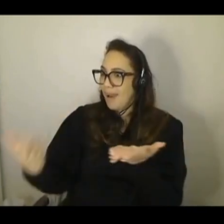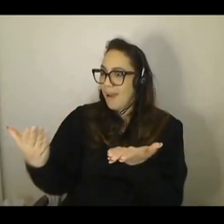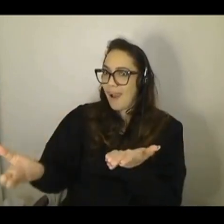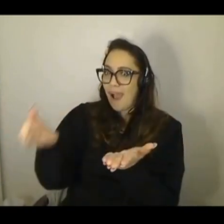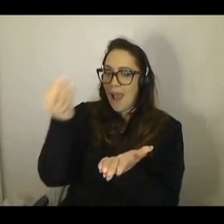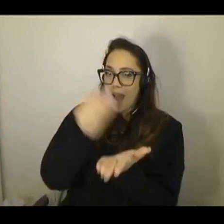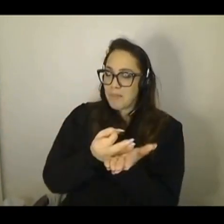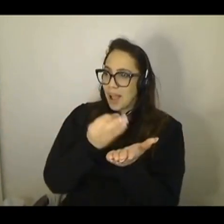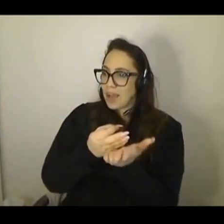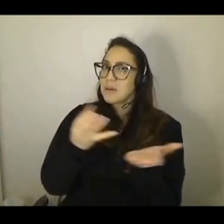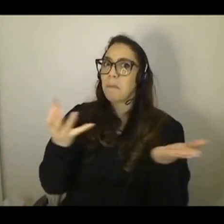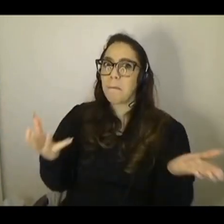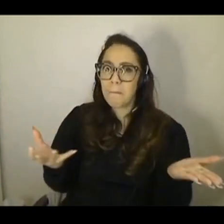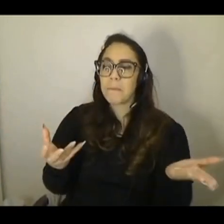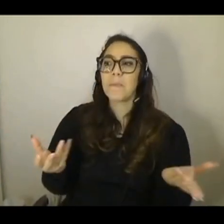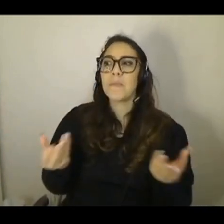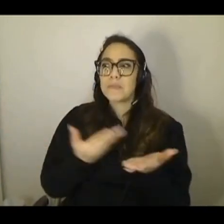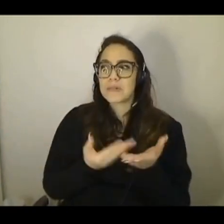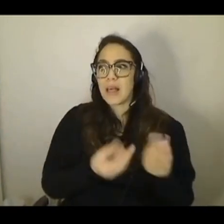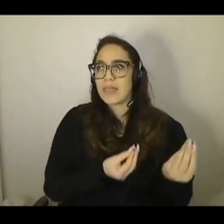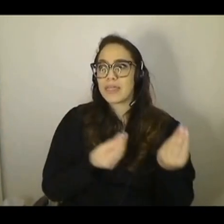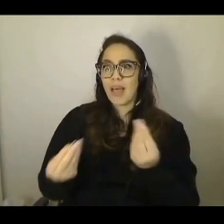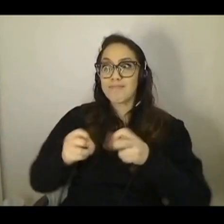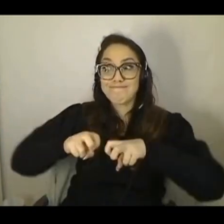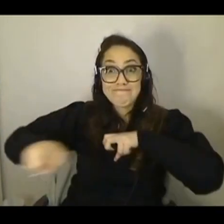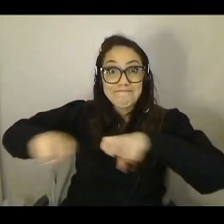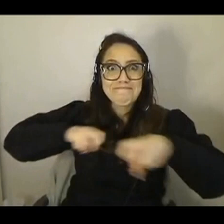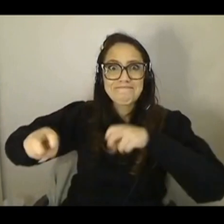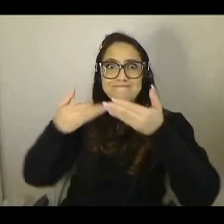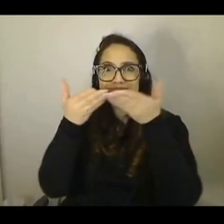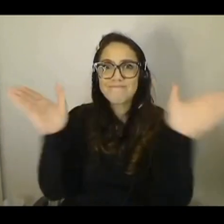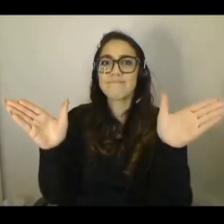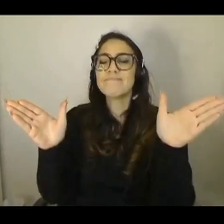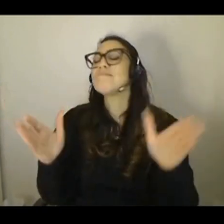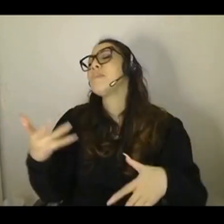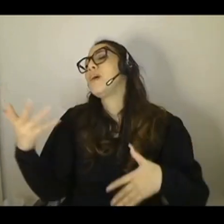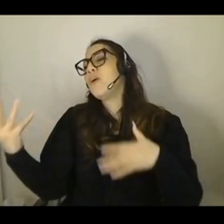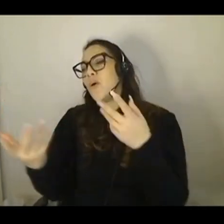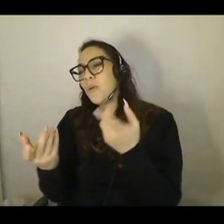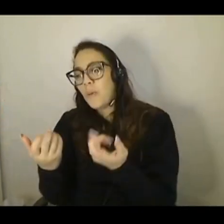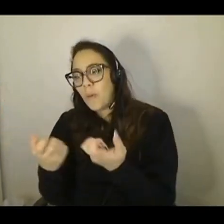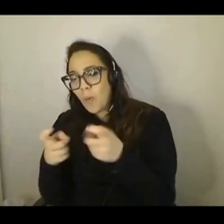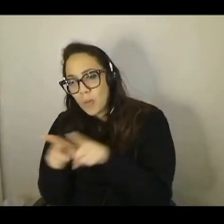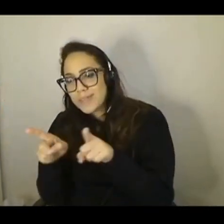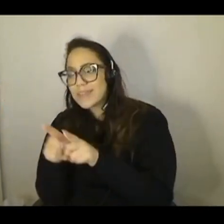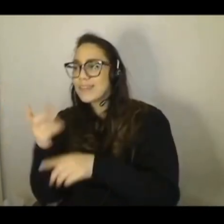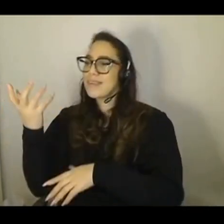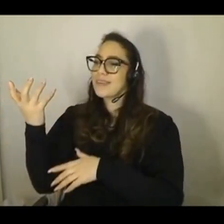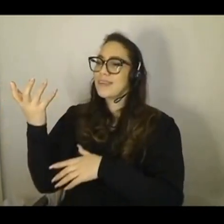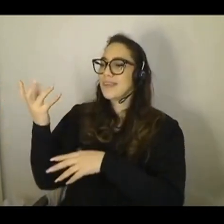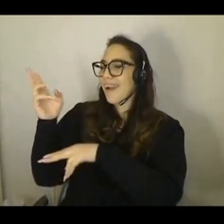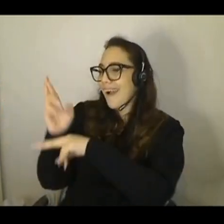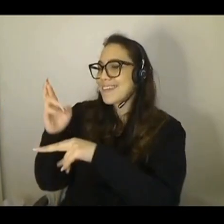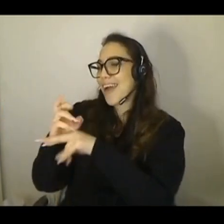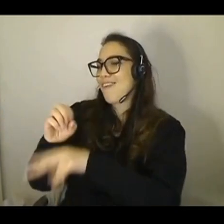encore une fois hein, peut favoriser la mobilité et avant même de réserver d'autres voyages avec d'autres sociétés. Quand on